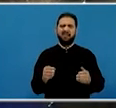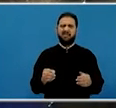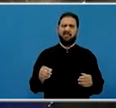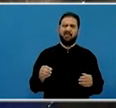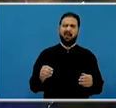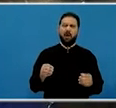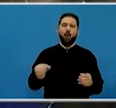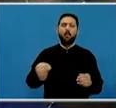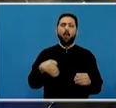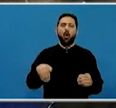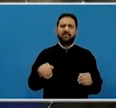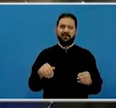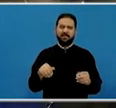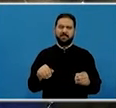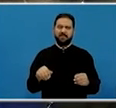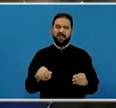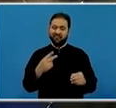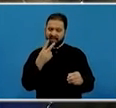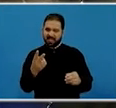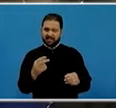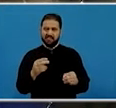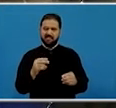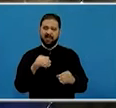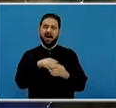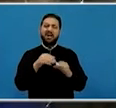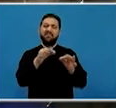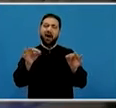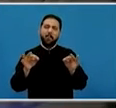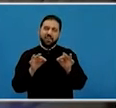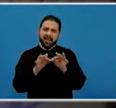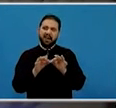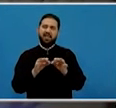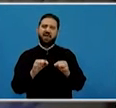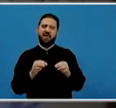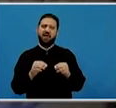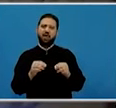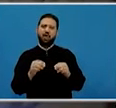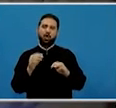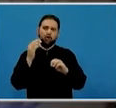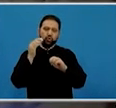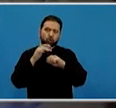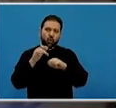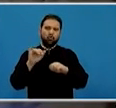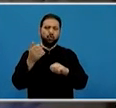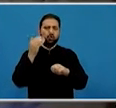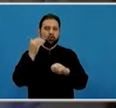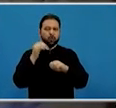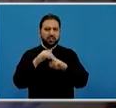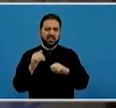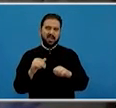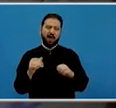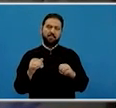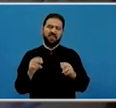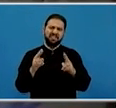se reîntâlnesc și petrec foarte mult timp împreună și se cunosc îndeaproape, chiar foarte aproape. Relațiile între